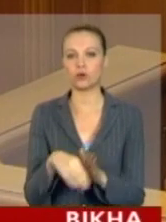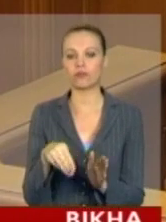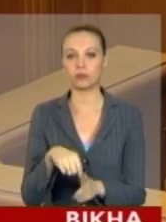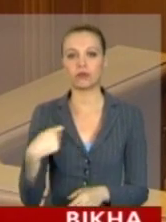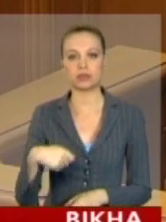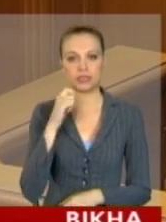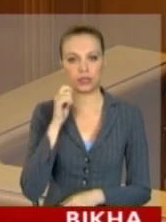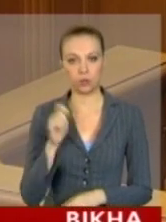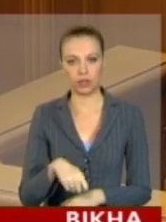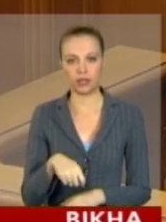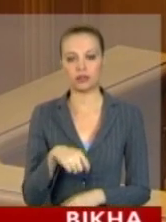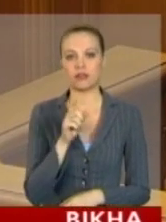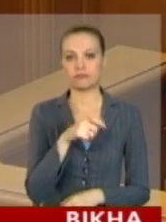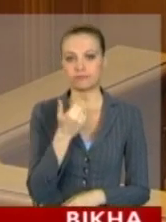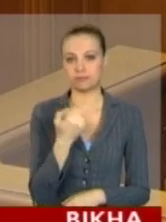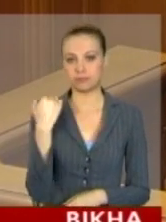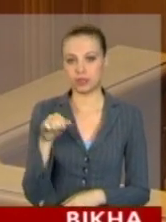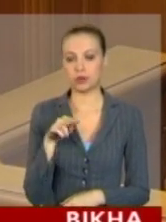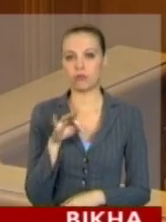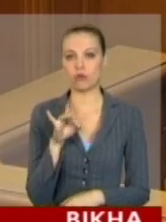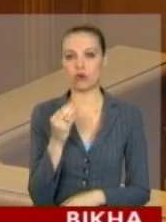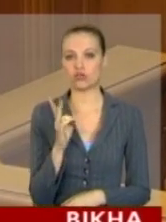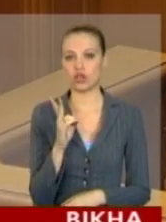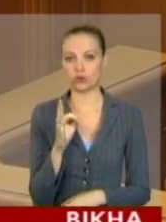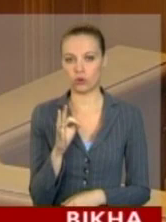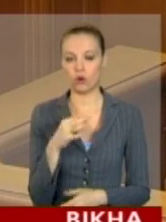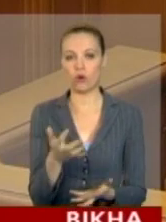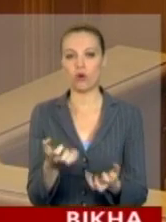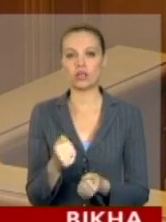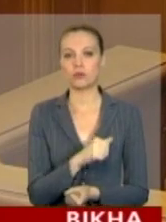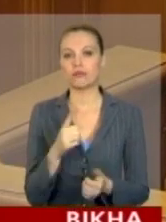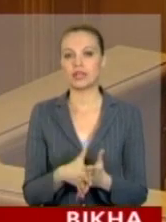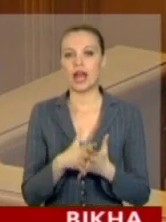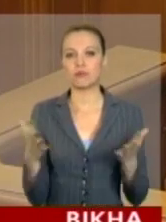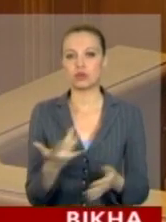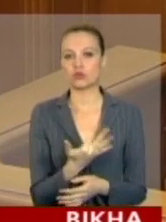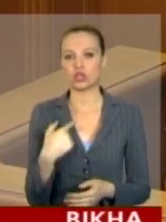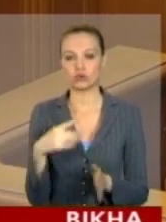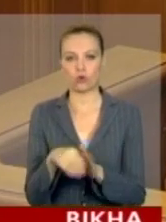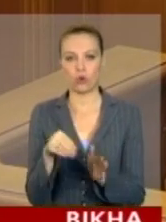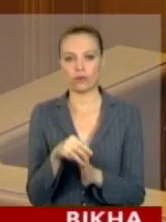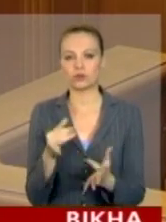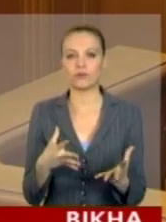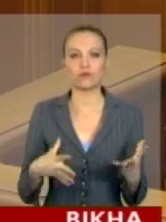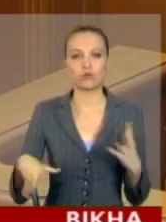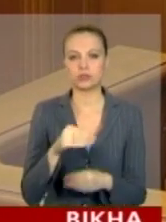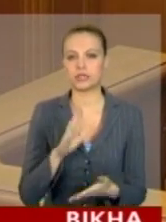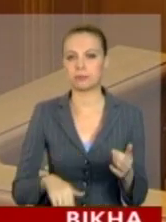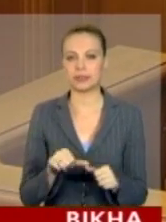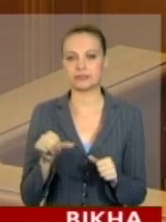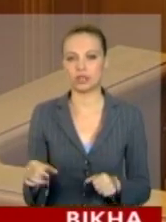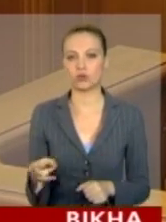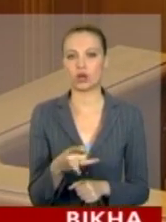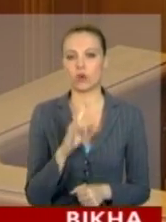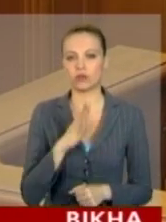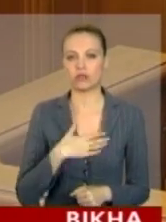президента України їх переможець Петро Олексійович Порошенко отримав найбільшу кількість голосів виборців в усіх без винятку